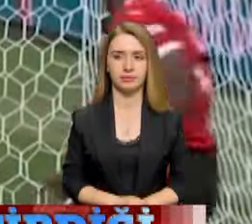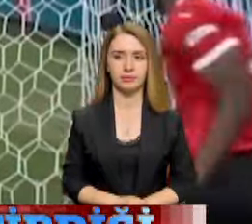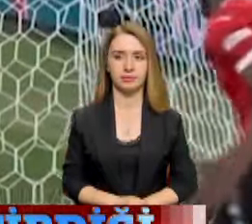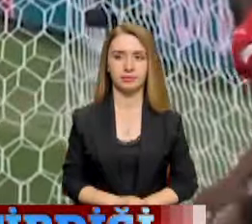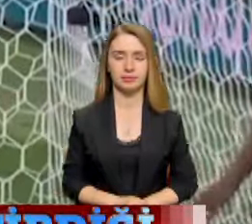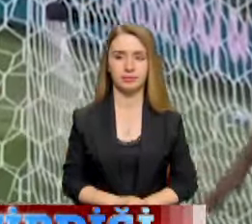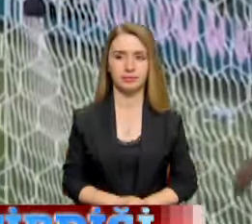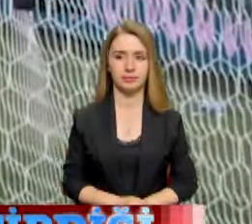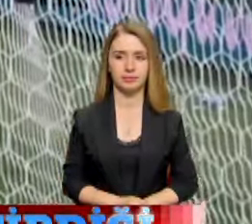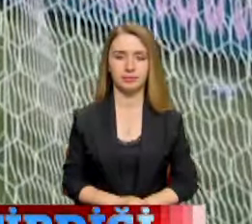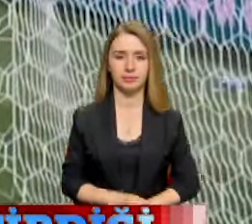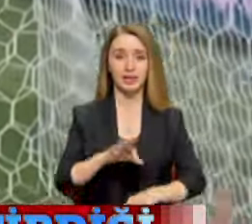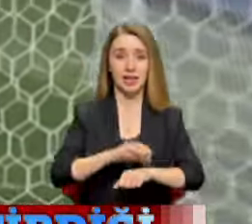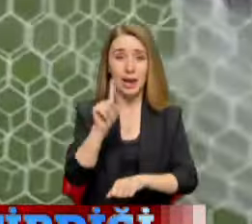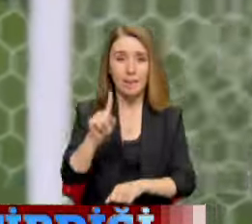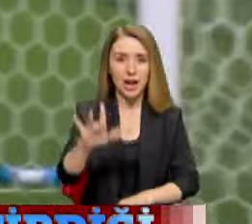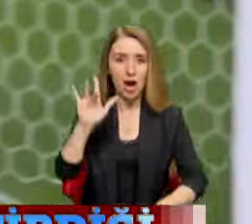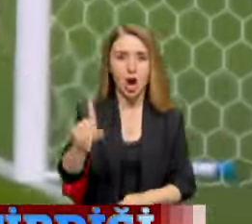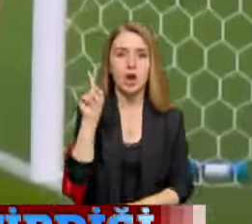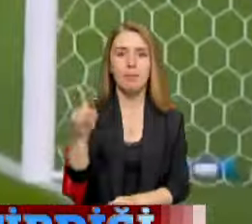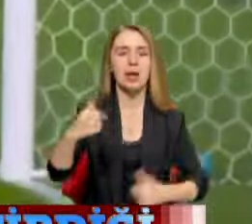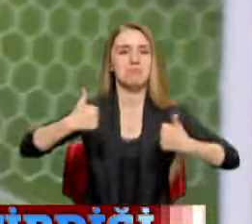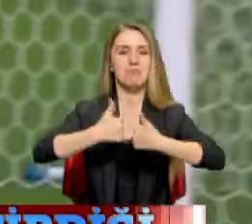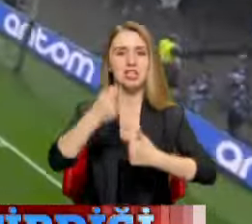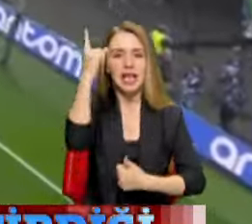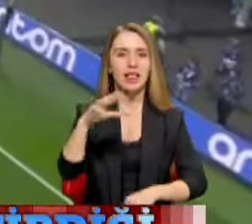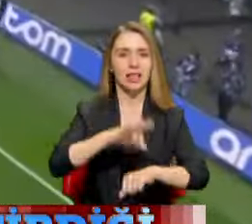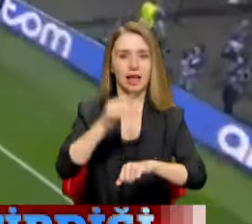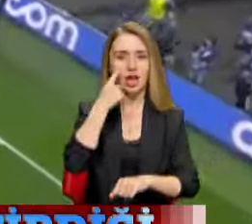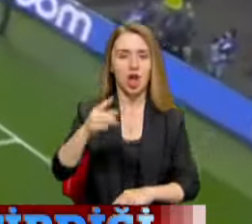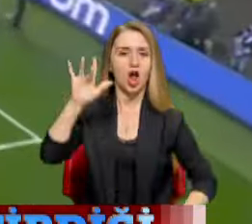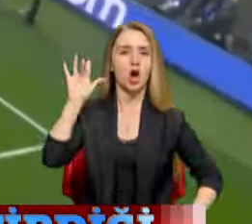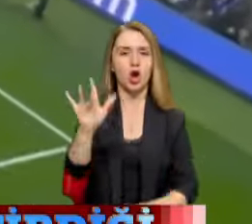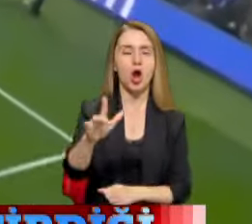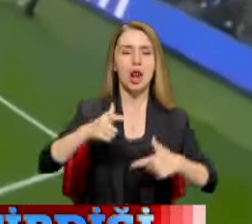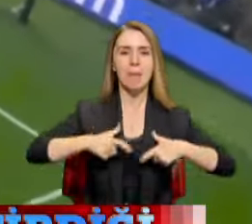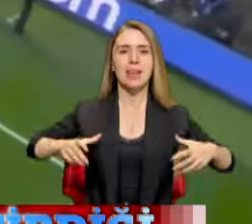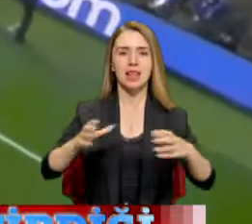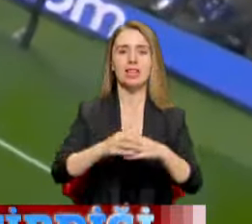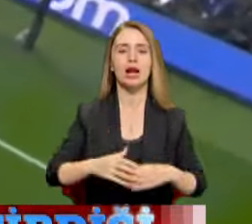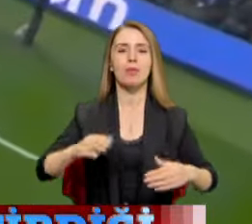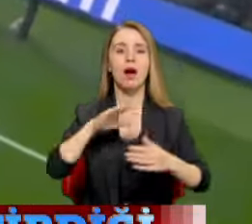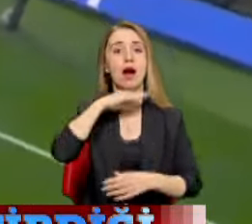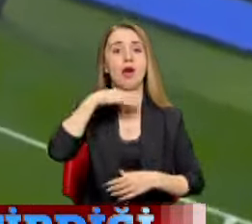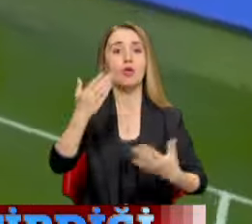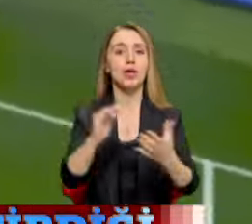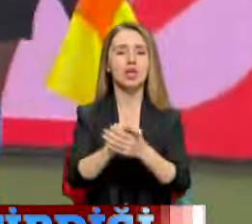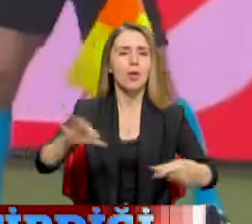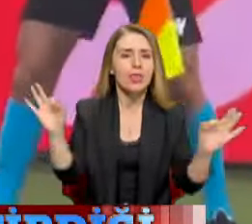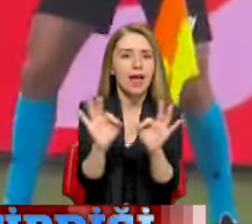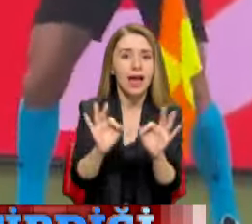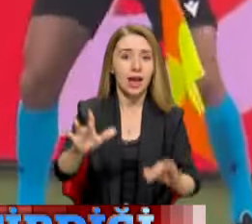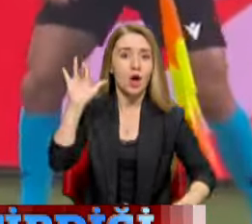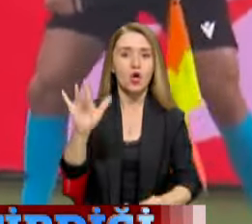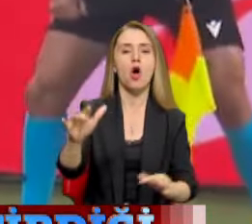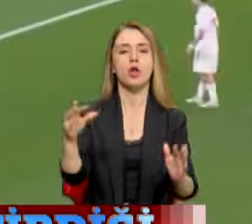atıyor! Dakika 1, gol 1. Merih'in karşılaşmanın ilk dakikasında attığı gol, millilerimizin Avrupa Şampiyonası'ndaki en erken golü